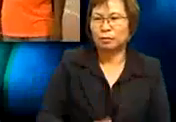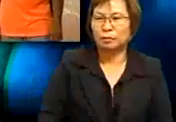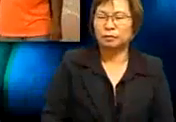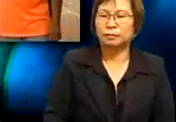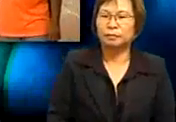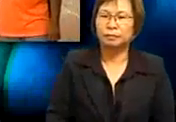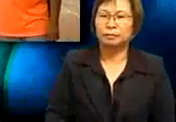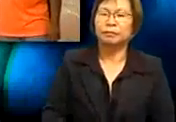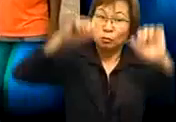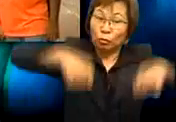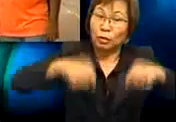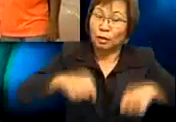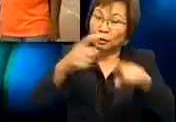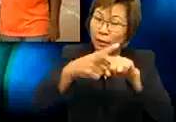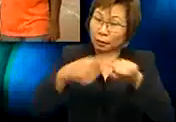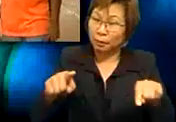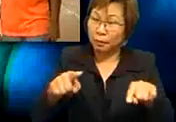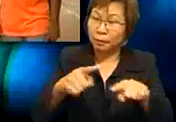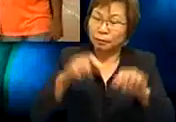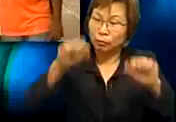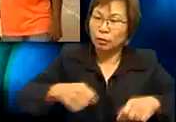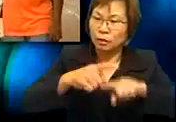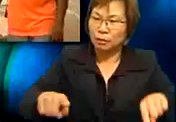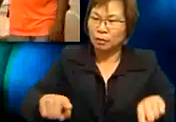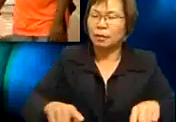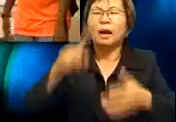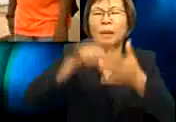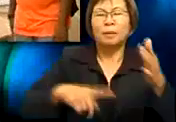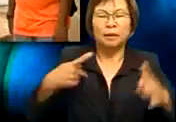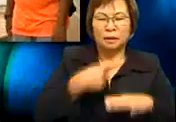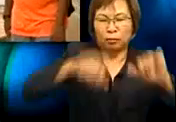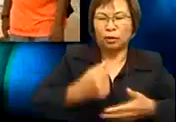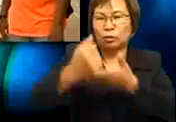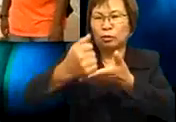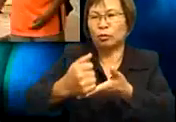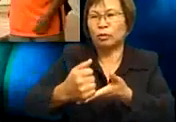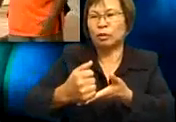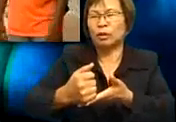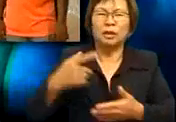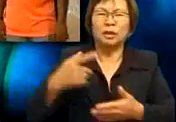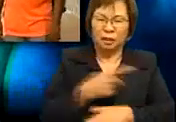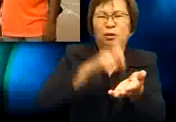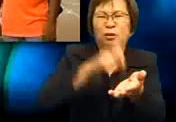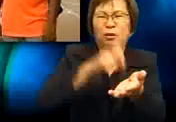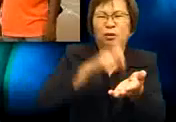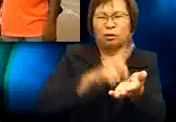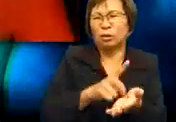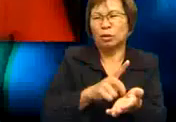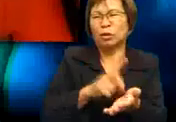tak? Boleh. Tetapi, apa yang kita boleh tolong ni? Kita bukannya